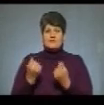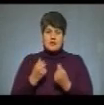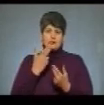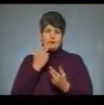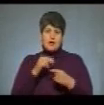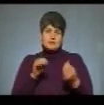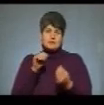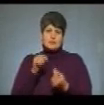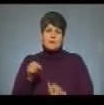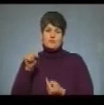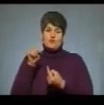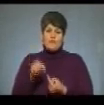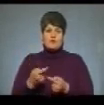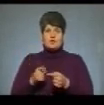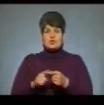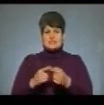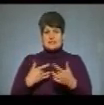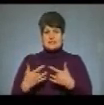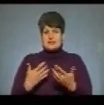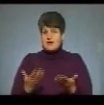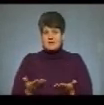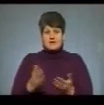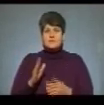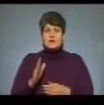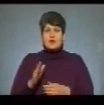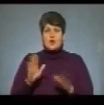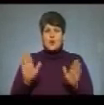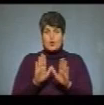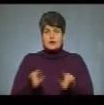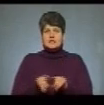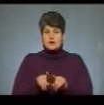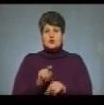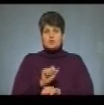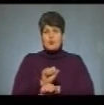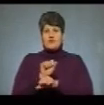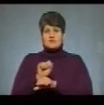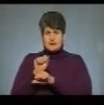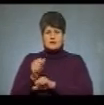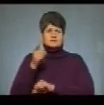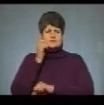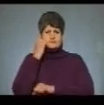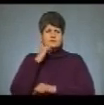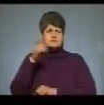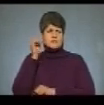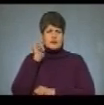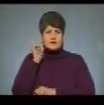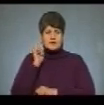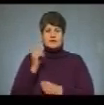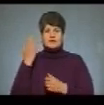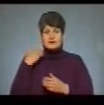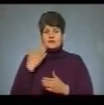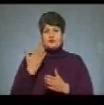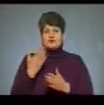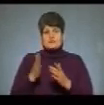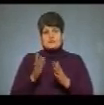під оцей сценарій вертепу. Колядки так само повстанські, автентичні, які повстанці в зимі в Криївках на